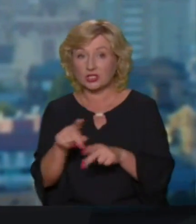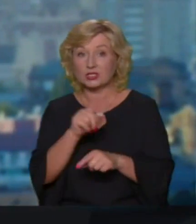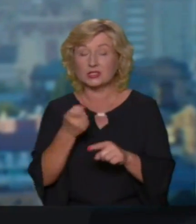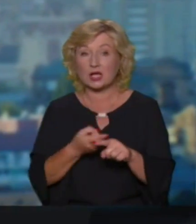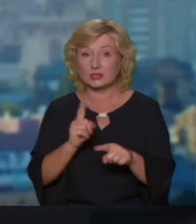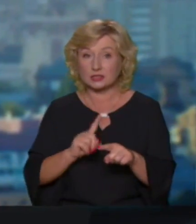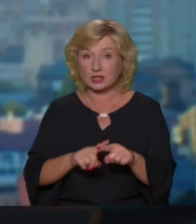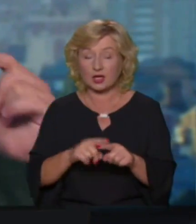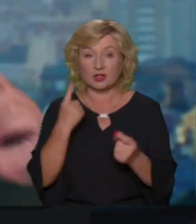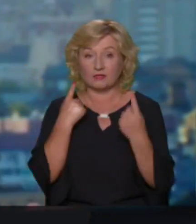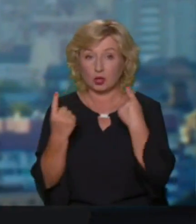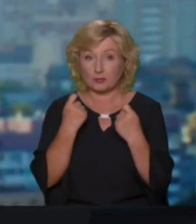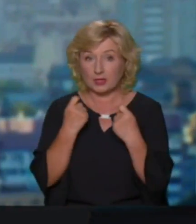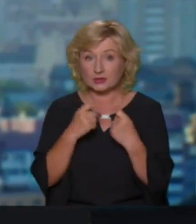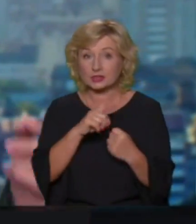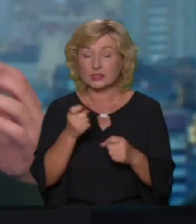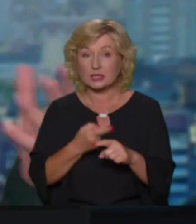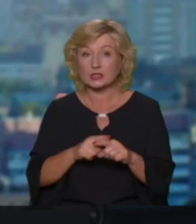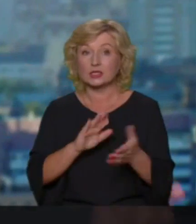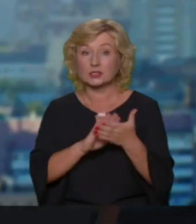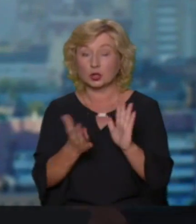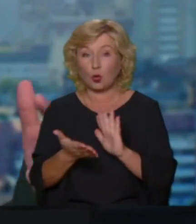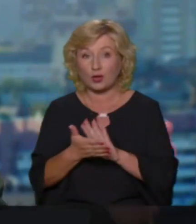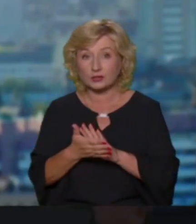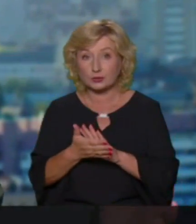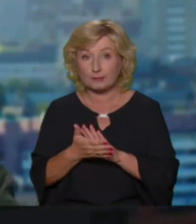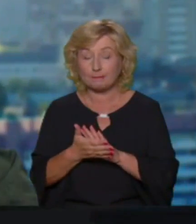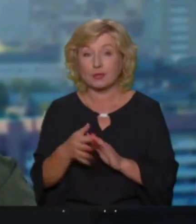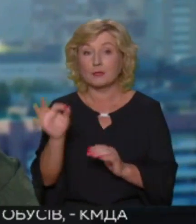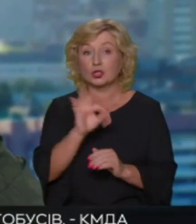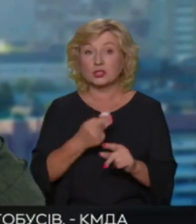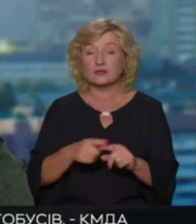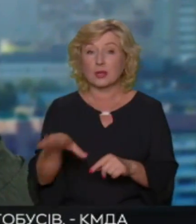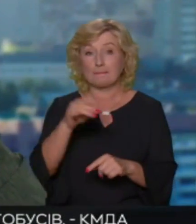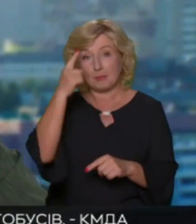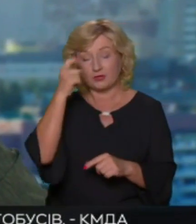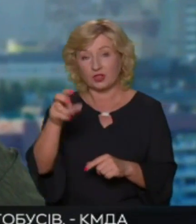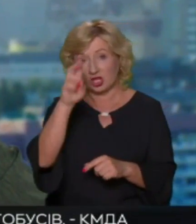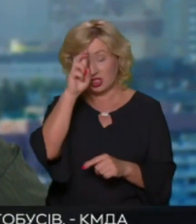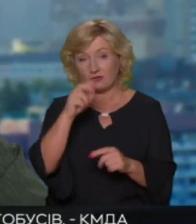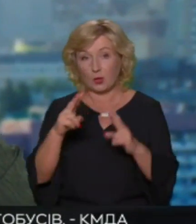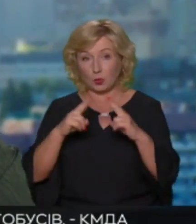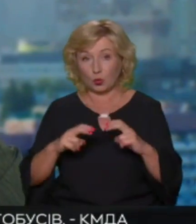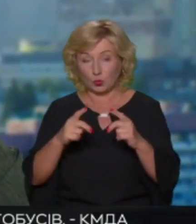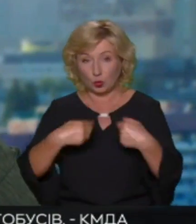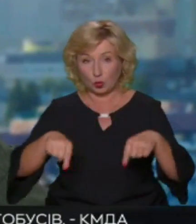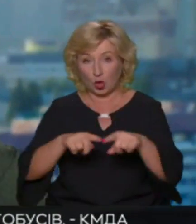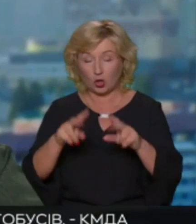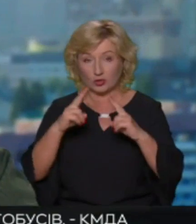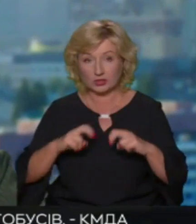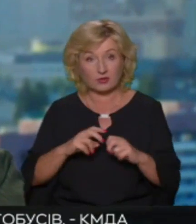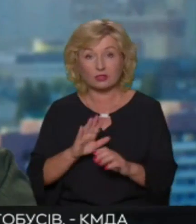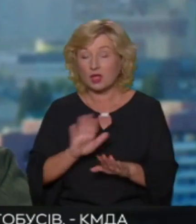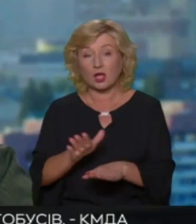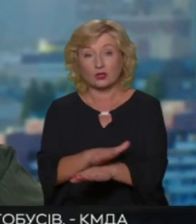цією інформацією і за цією ситуацією. Власне, про це все повідомило нам Державне бюро розслідувань. Тож, бачите,